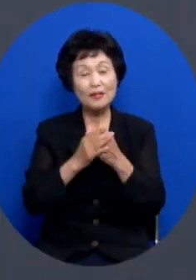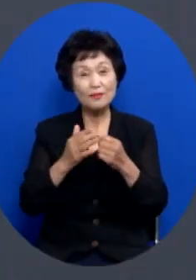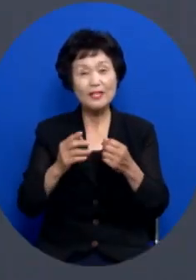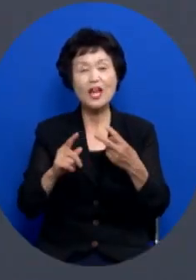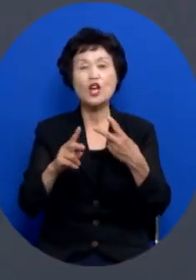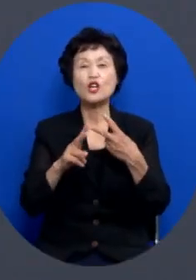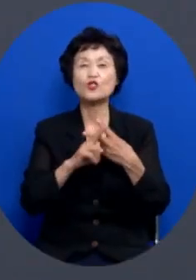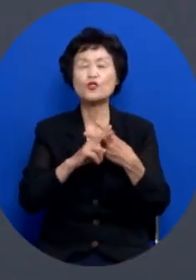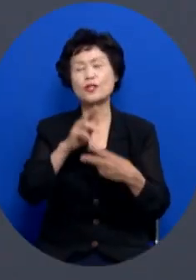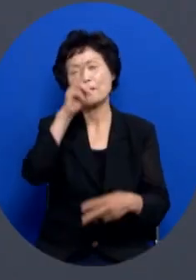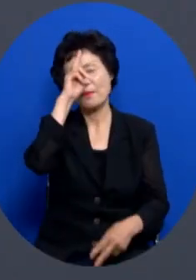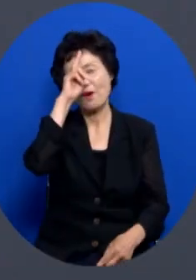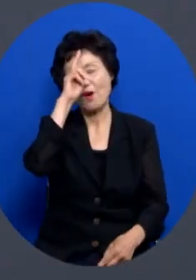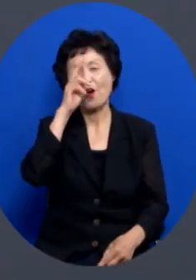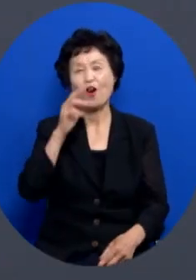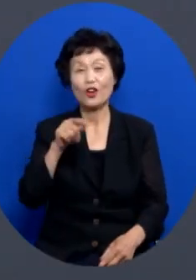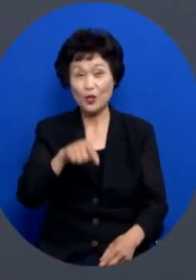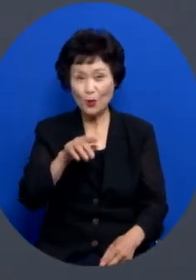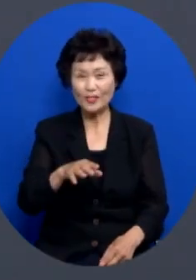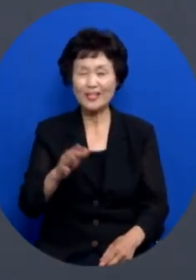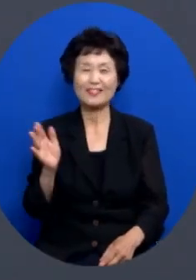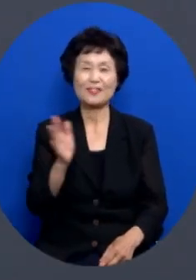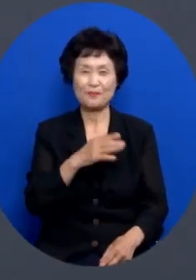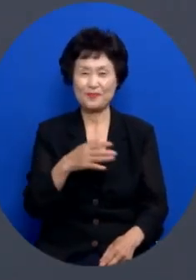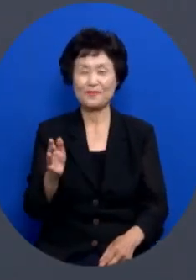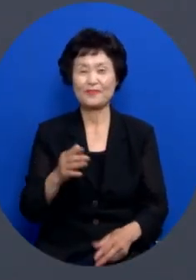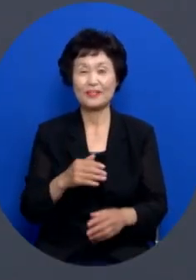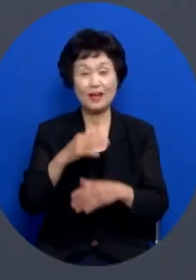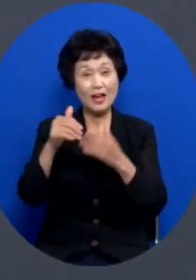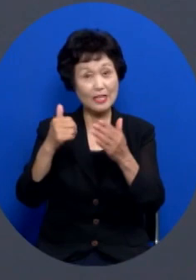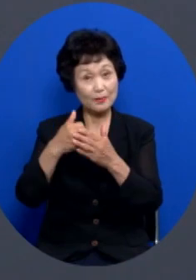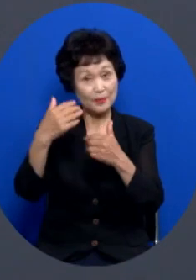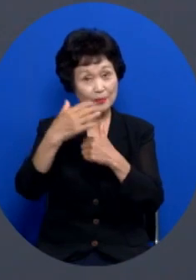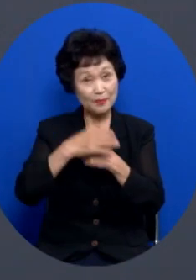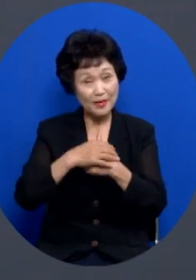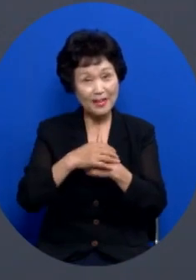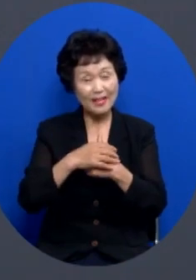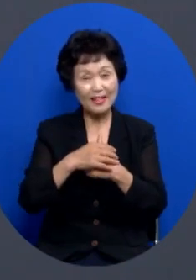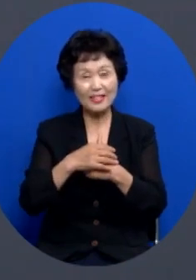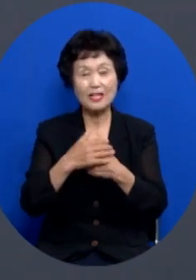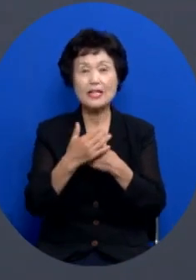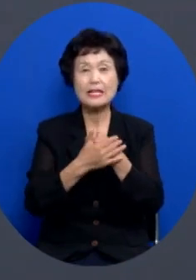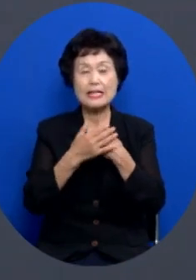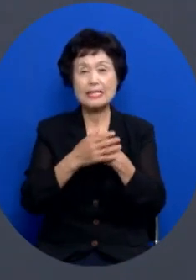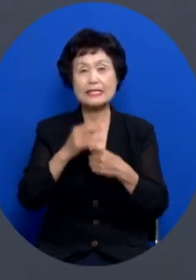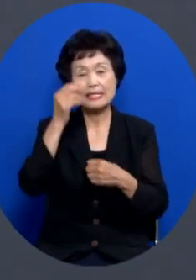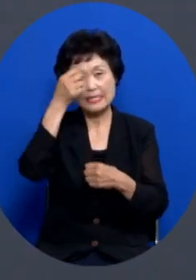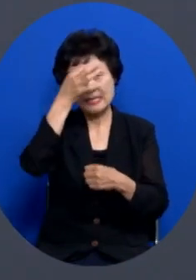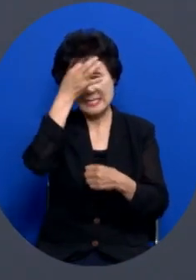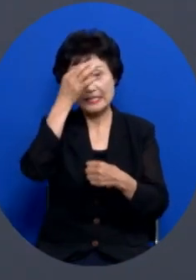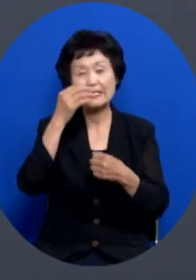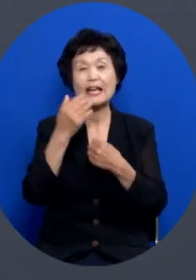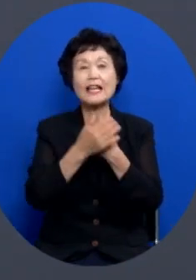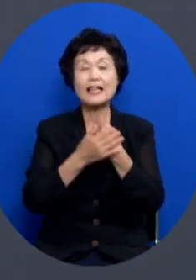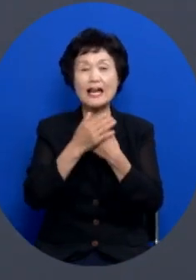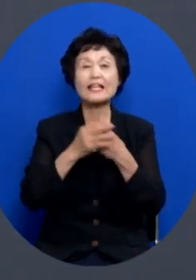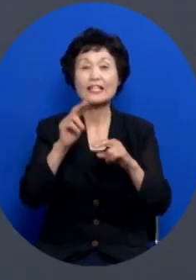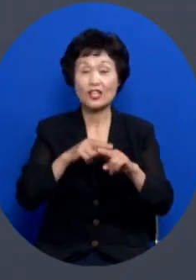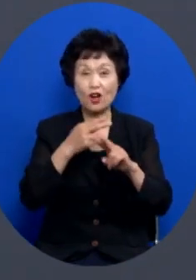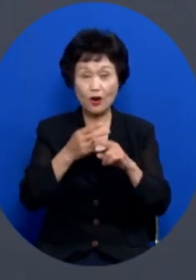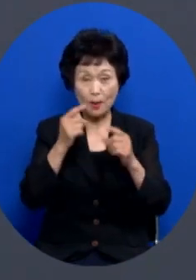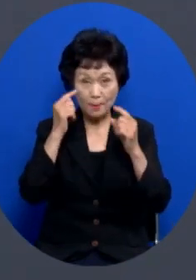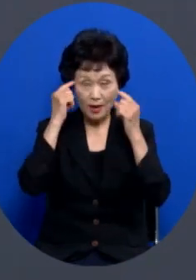보니까 자신이 하나님으로부터 받은 어떤 부여받은 재능과 달란트를 깨닫게 되고 그 부분에 열심으로